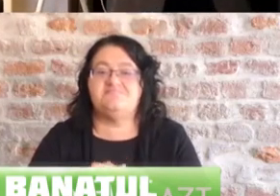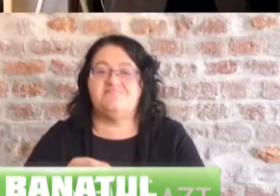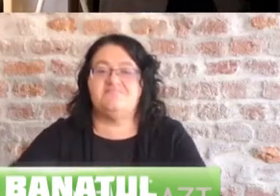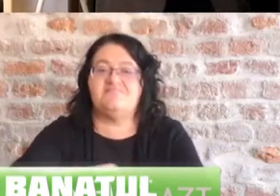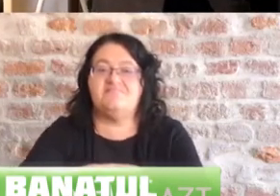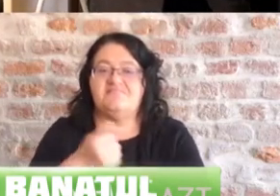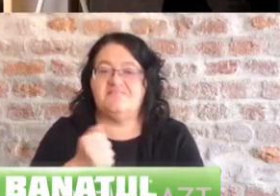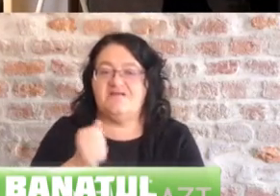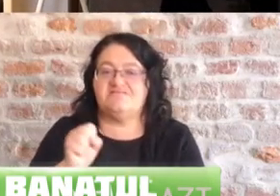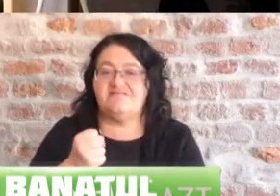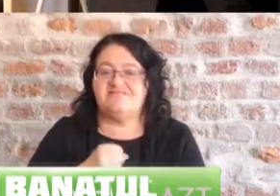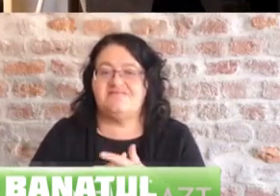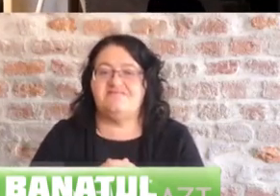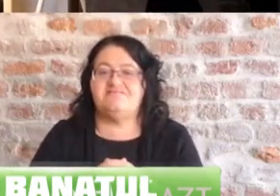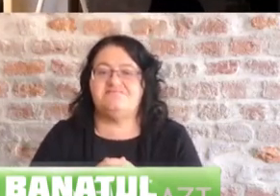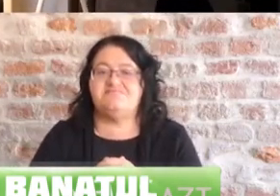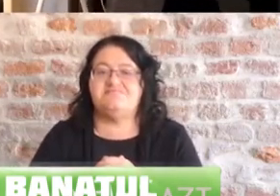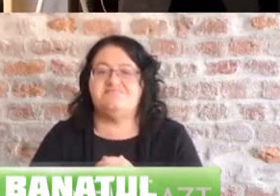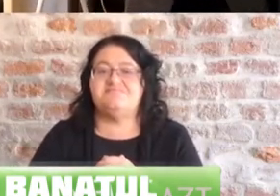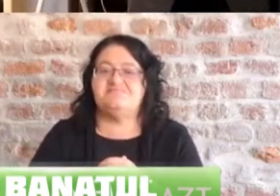Arhitect Alexandra Stan.